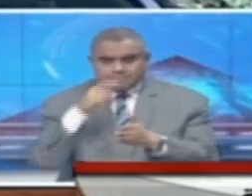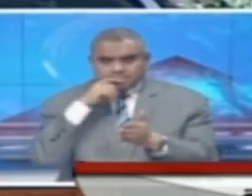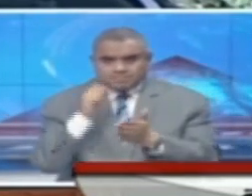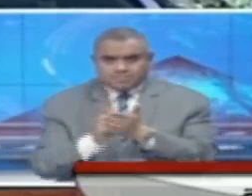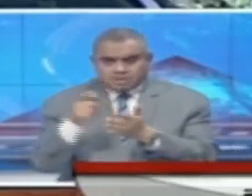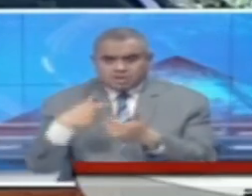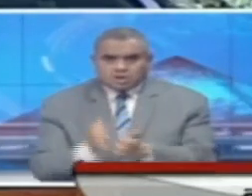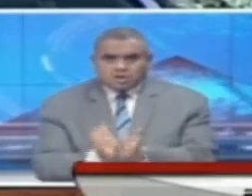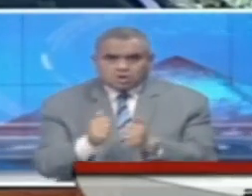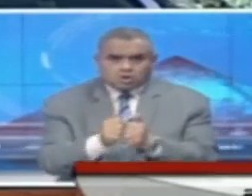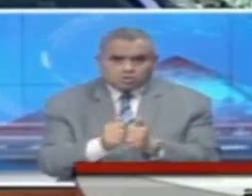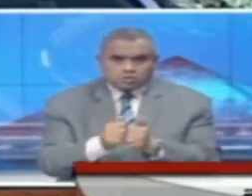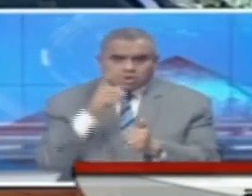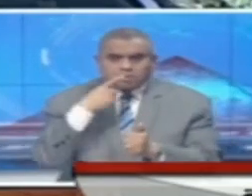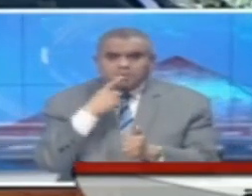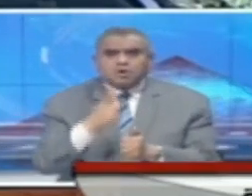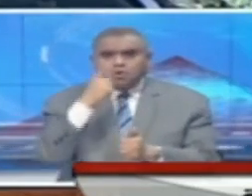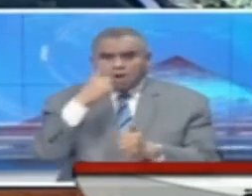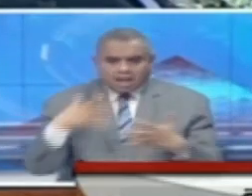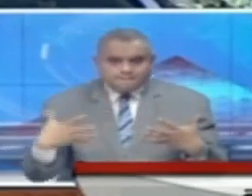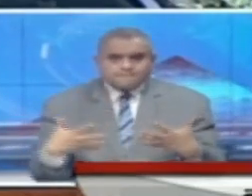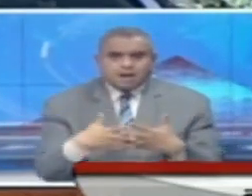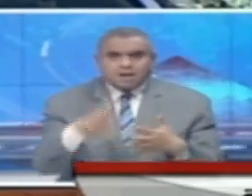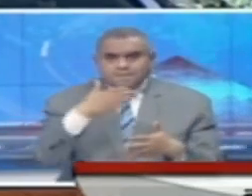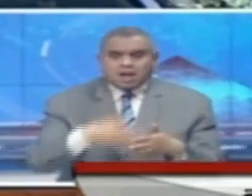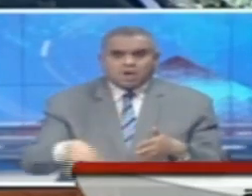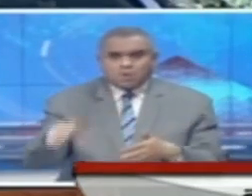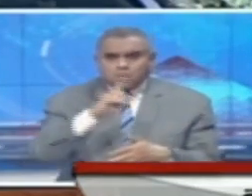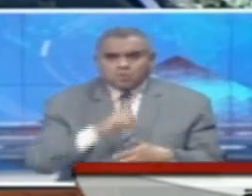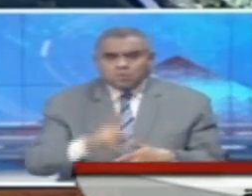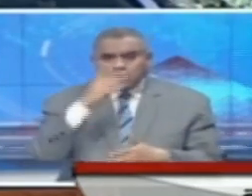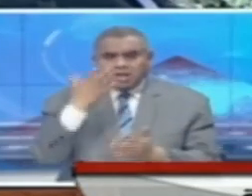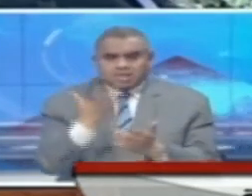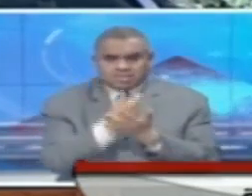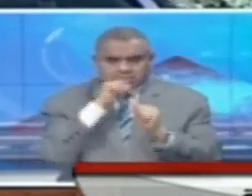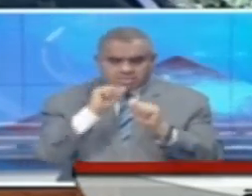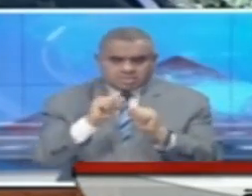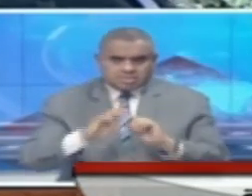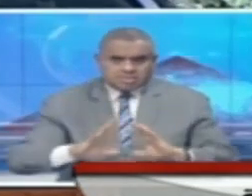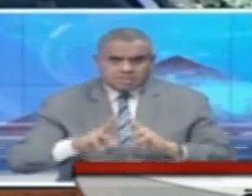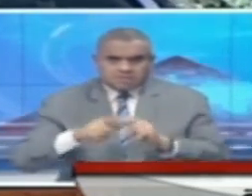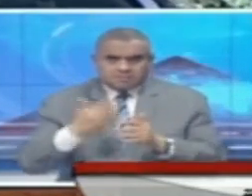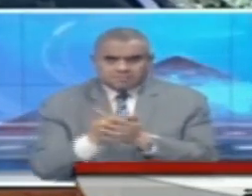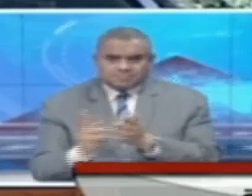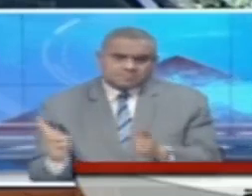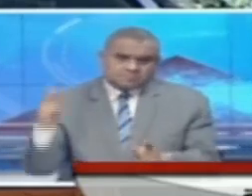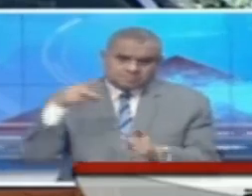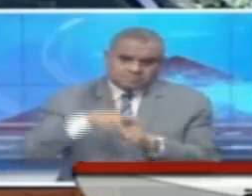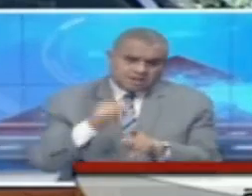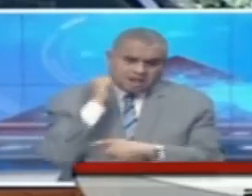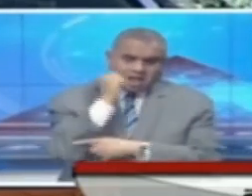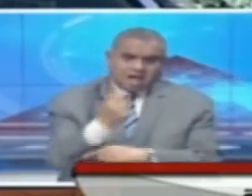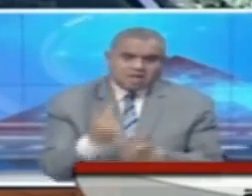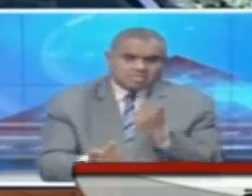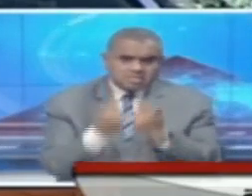أسرة هيشيل 3 أسر. يبقى فكرة النمو هنا والتعدي والتجاوز على الأراضي